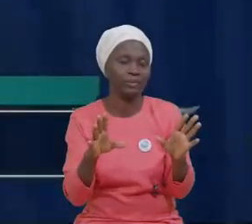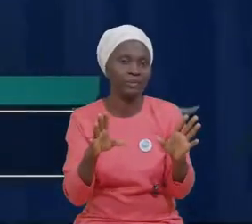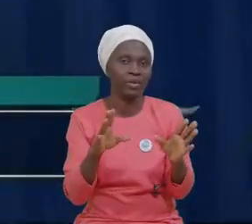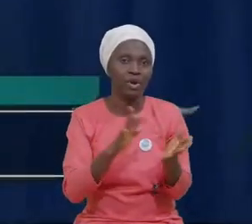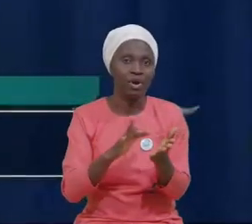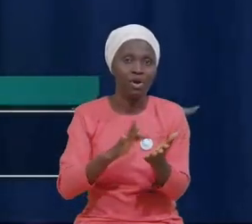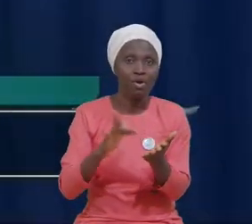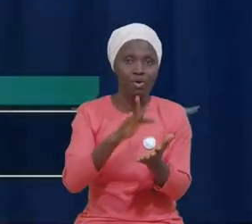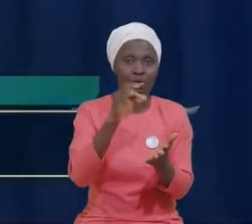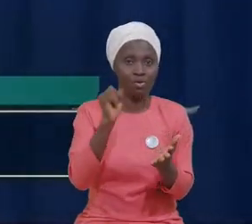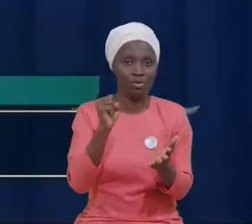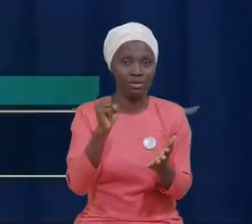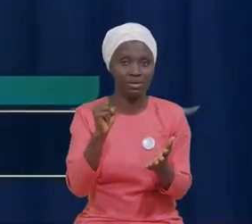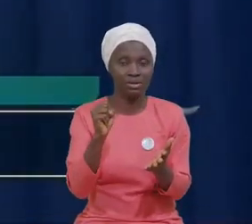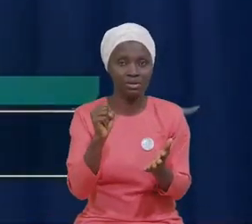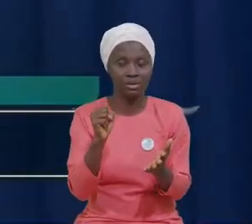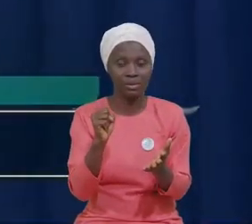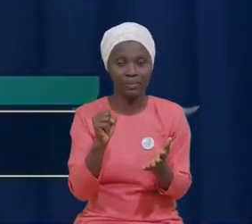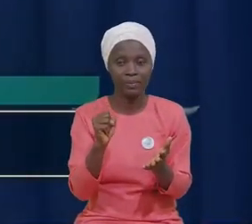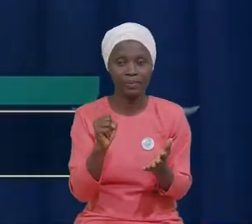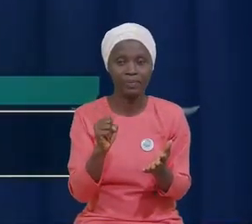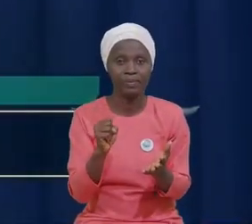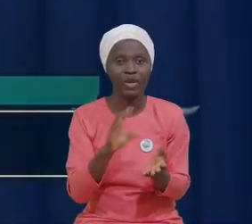La conversion glorieuse